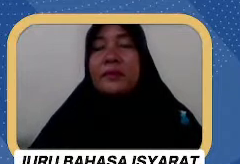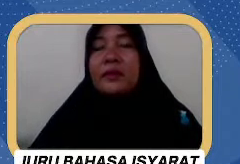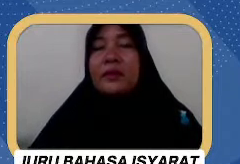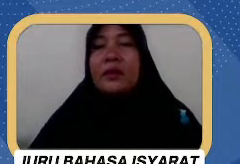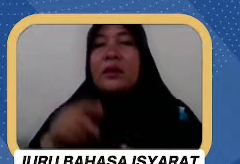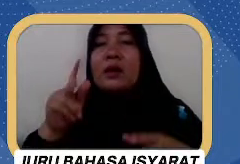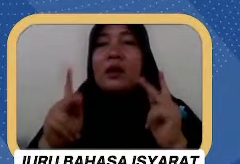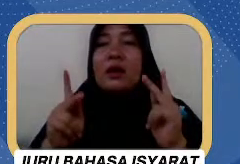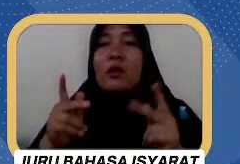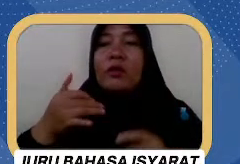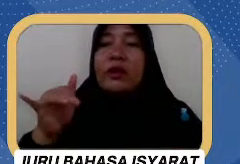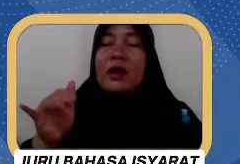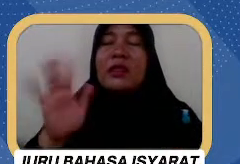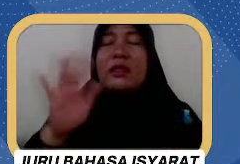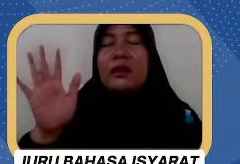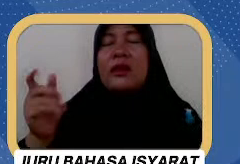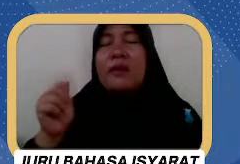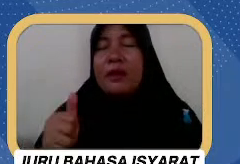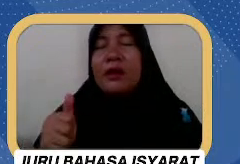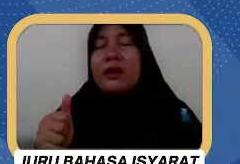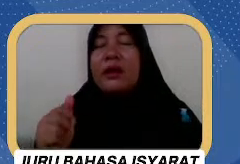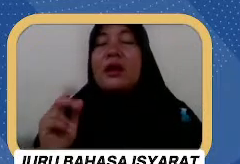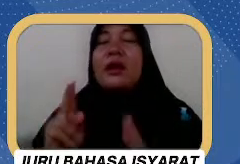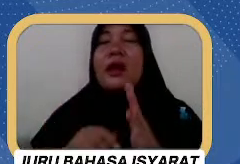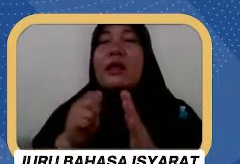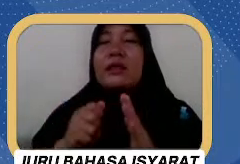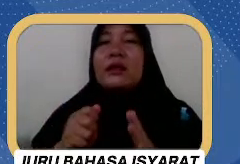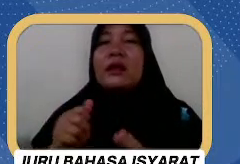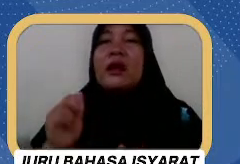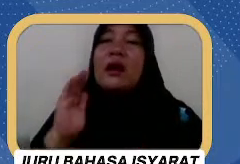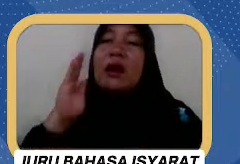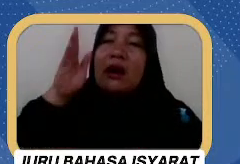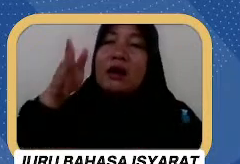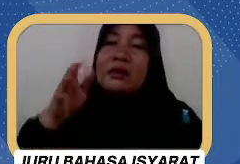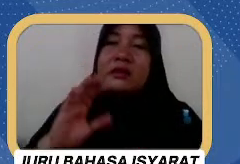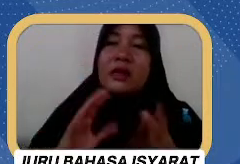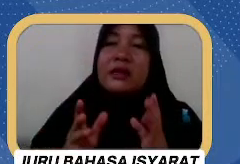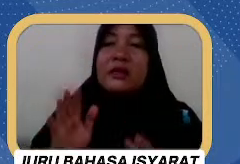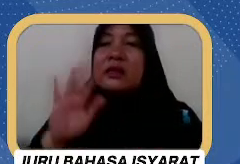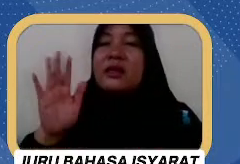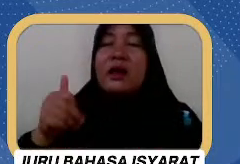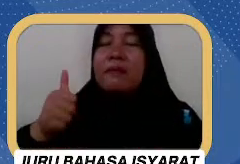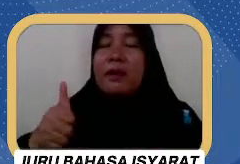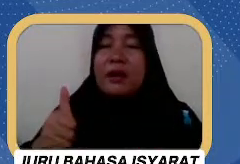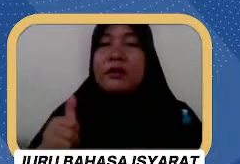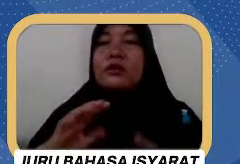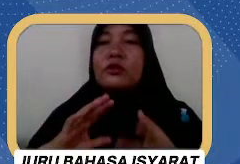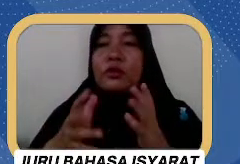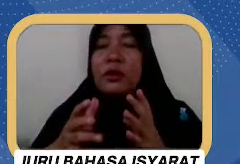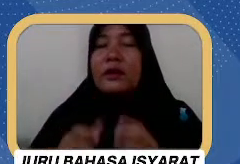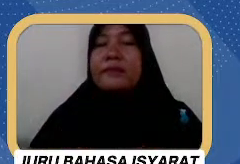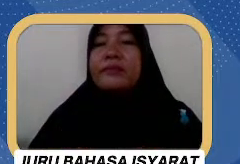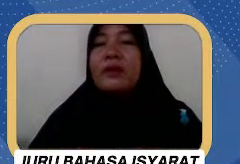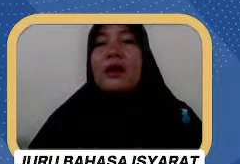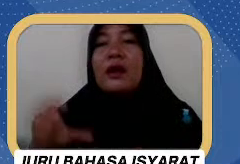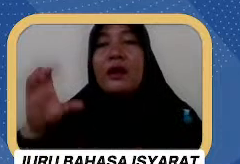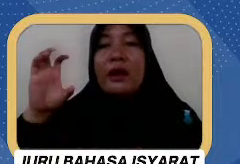di antara kita. Maka kalau kita linjau secara etimologi, bahwa etis itu